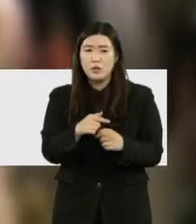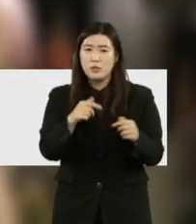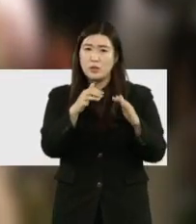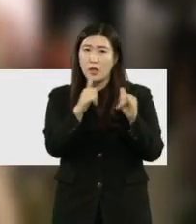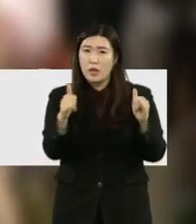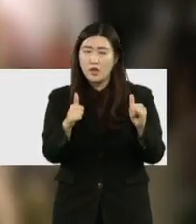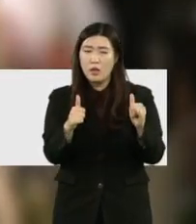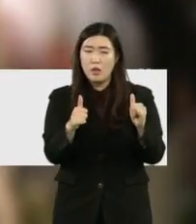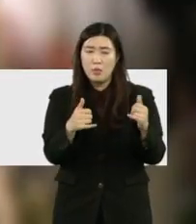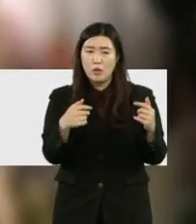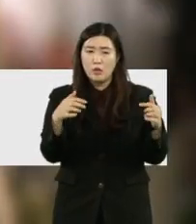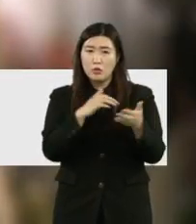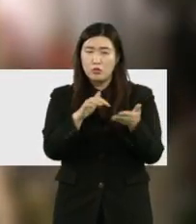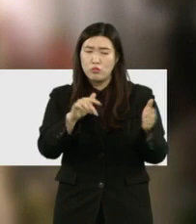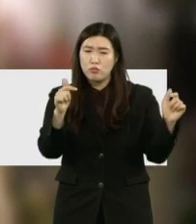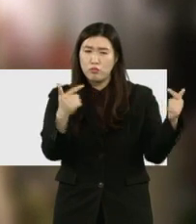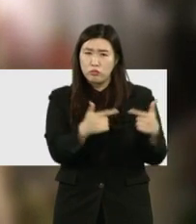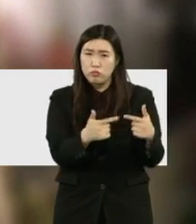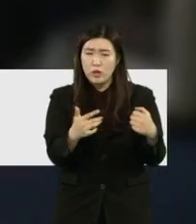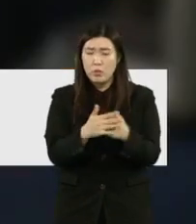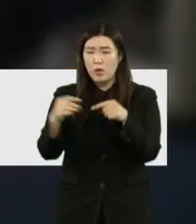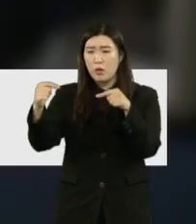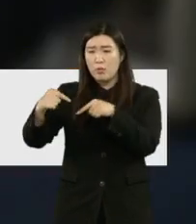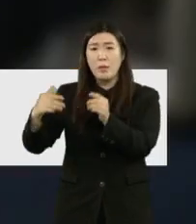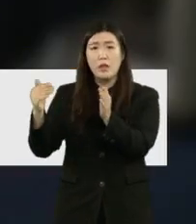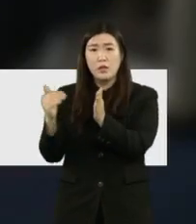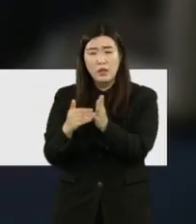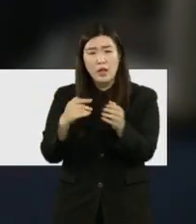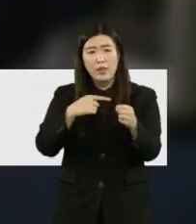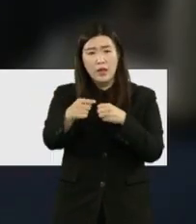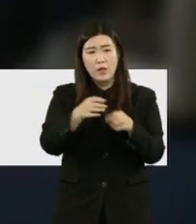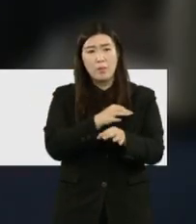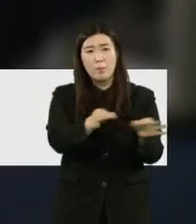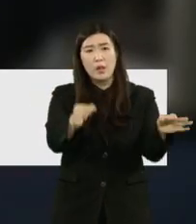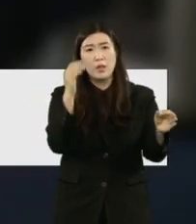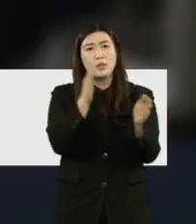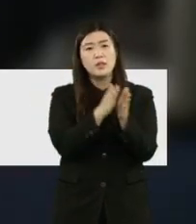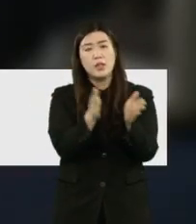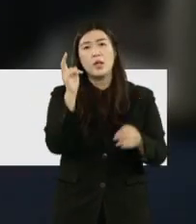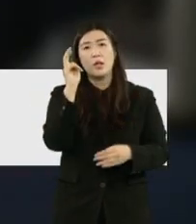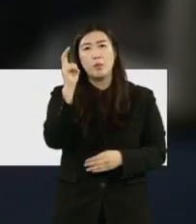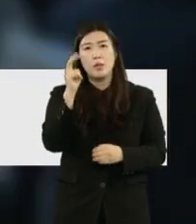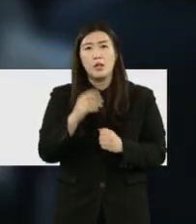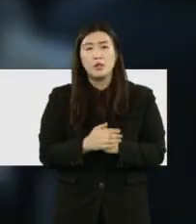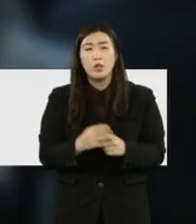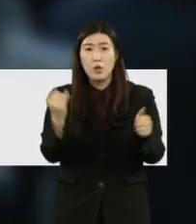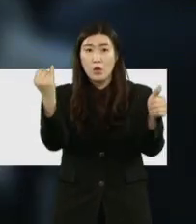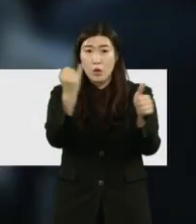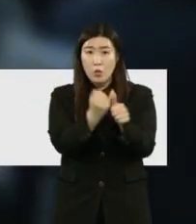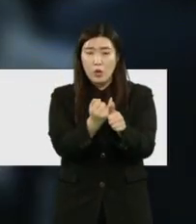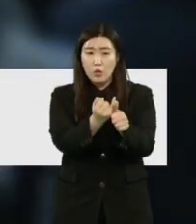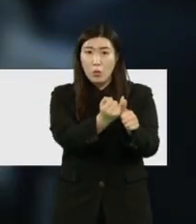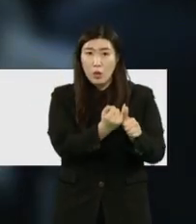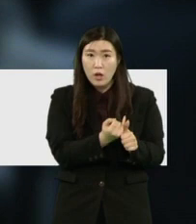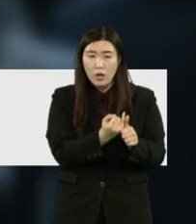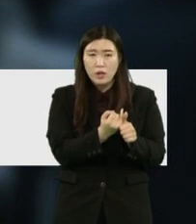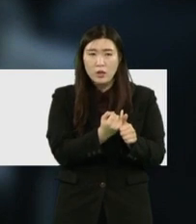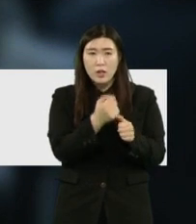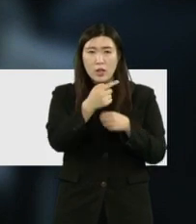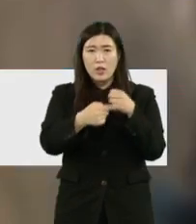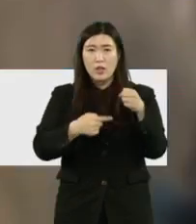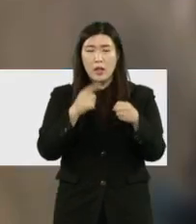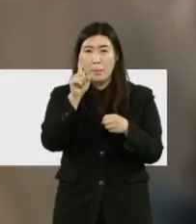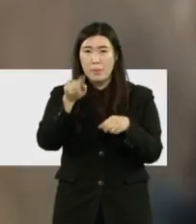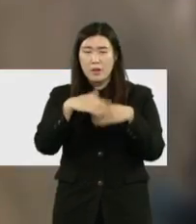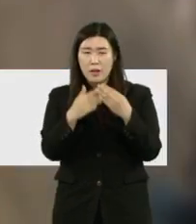타개책으로 이미 보건복지부와 협의를 맞춰 내년부터 시행할 예정이며 결혼 정착 지원금 은 지역 화폐로 3년에 걸쳐